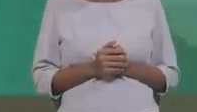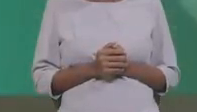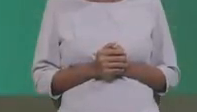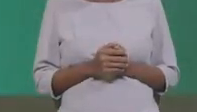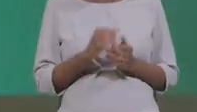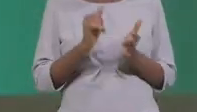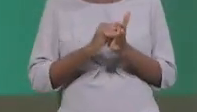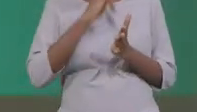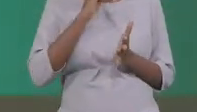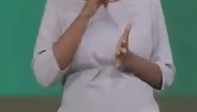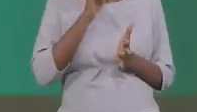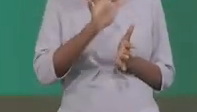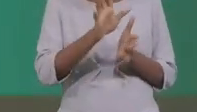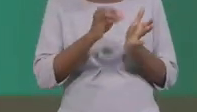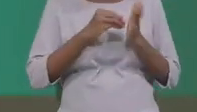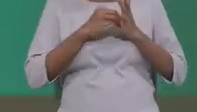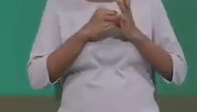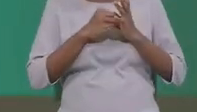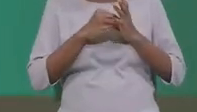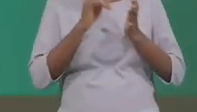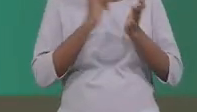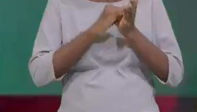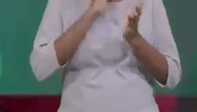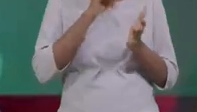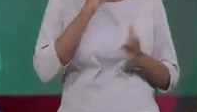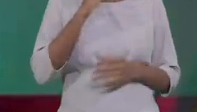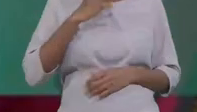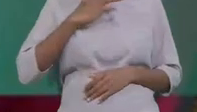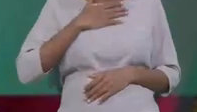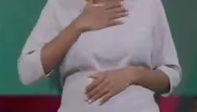La part, le sort des méchants n'est pas pour toi.